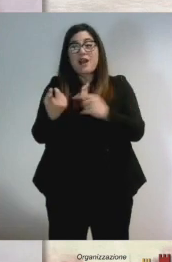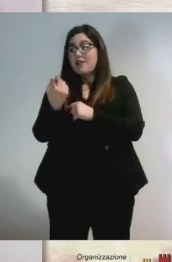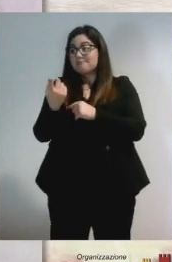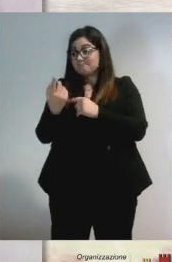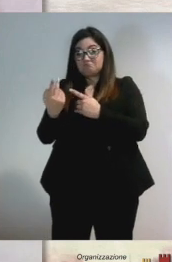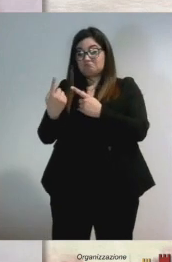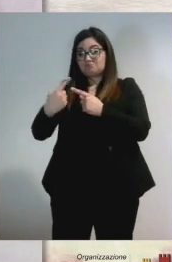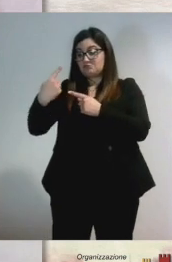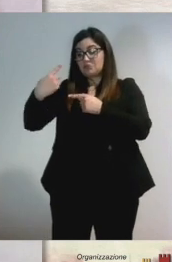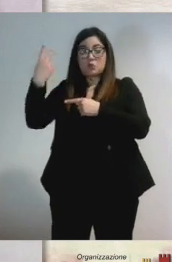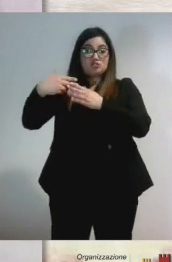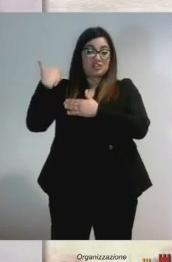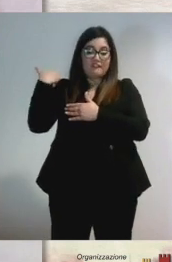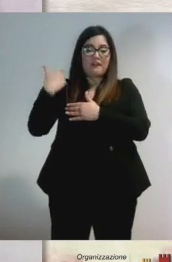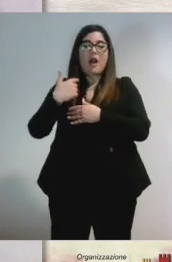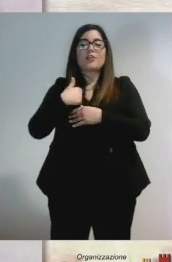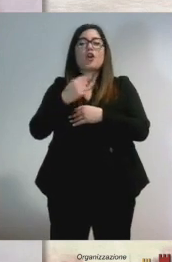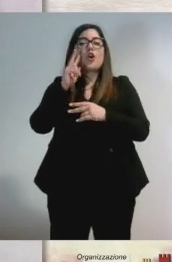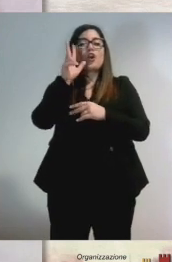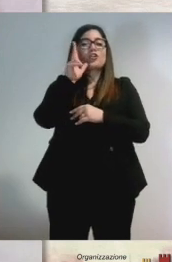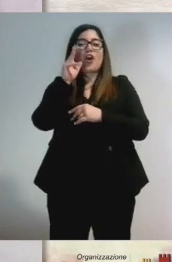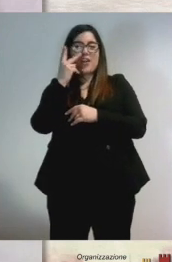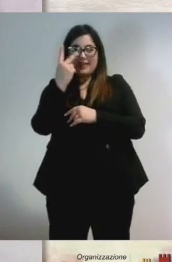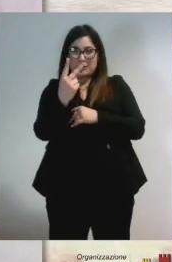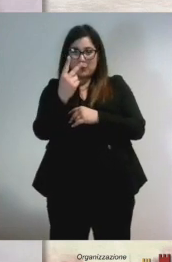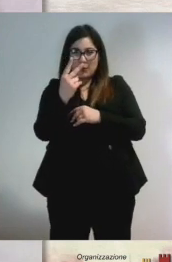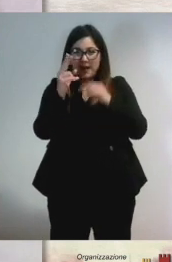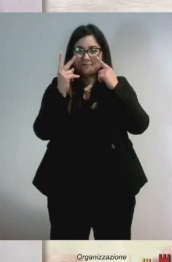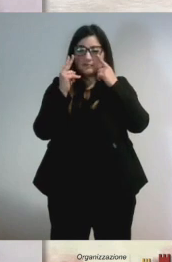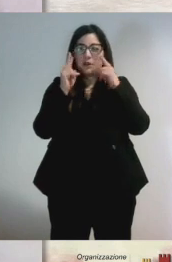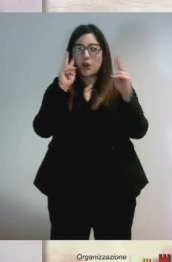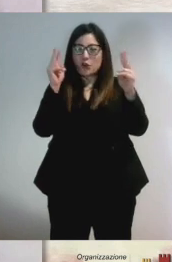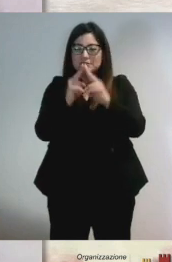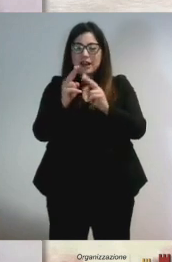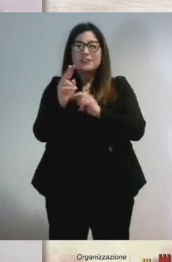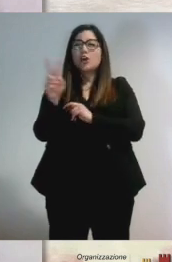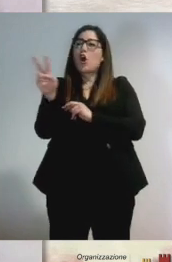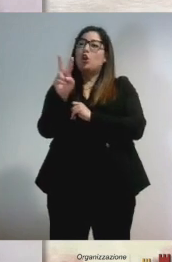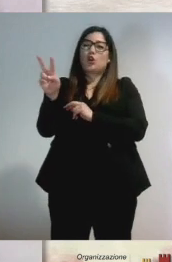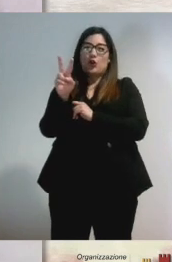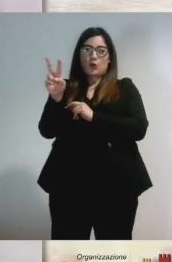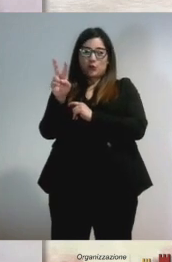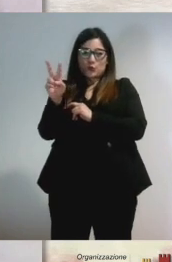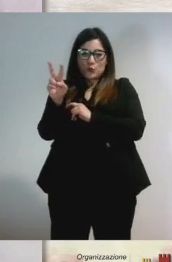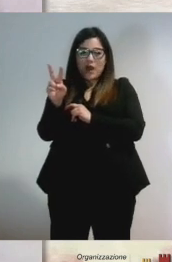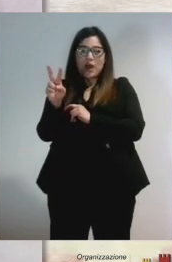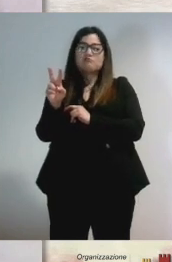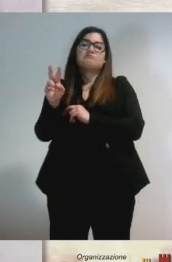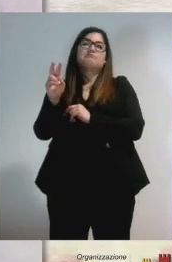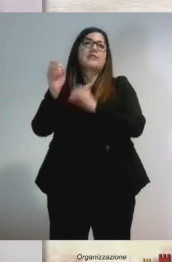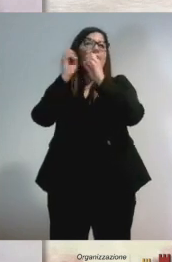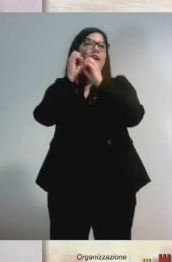spiegato le chiamerò con due nomi di fantasia ma hanno spiegato che cosa gli è successo uno si chiama diciamo Maria e l'altra